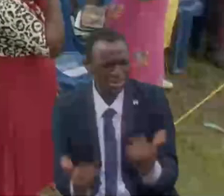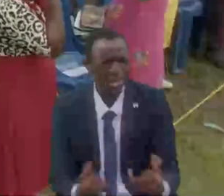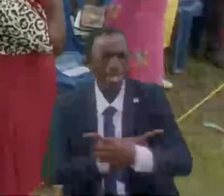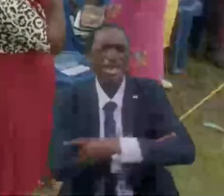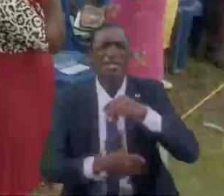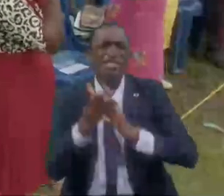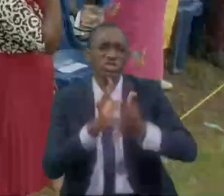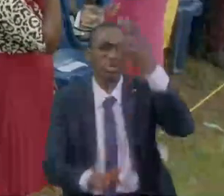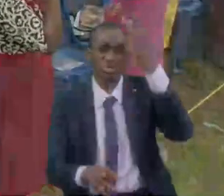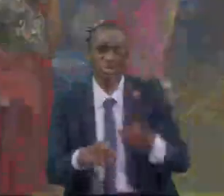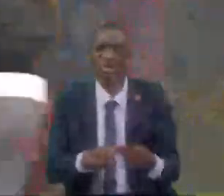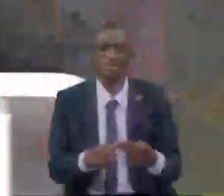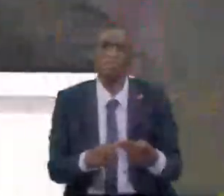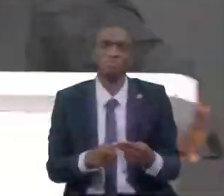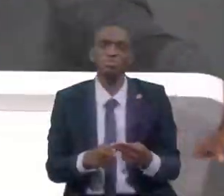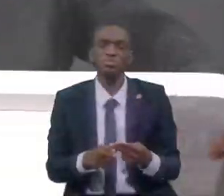Jésus.